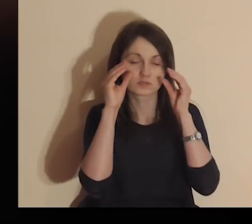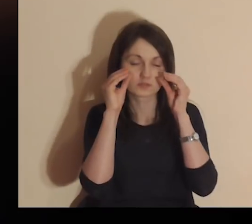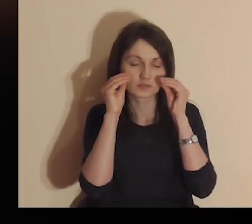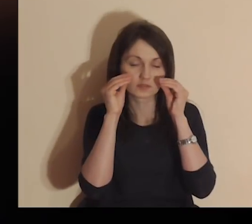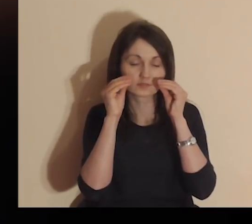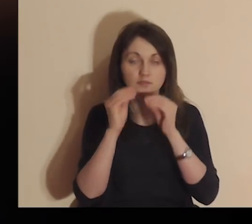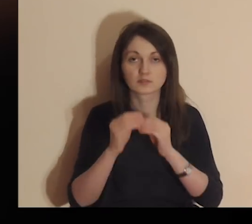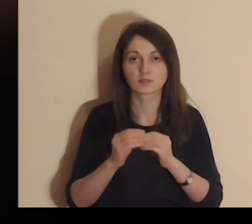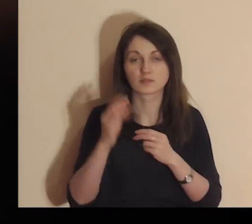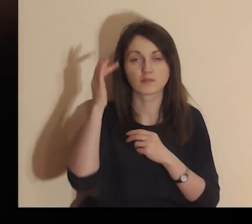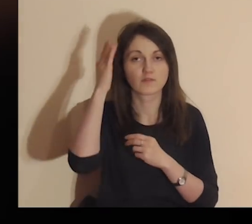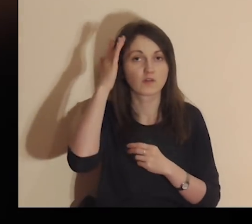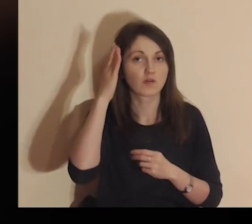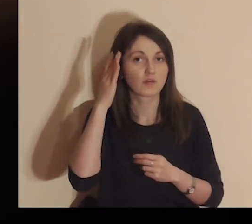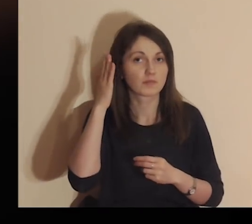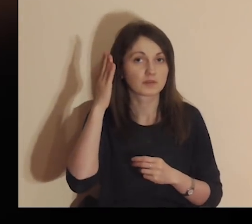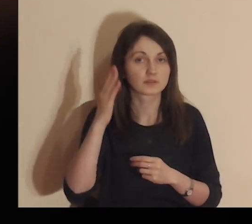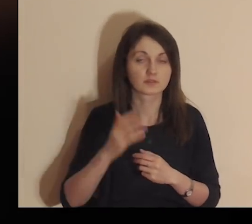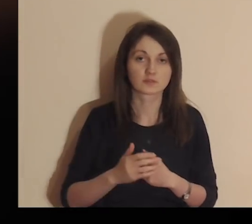Przy zamkniętych oczach